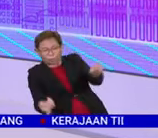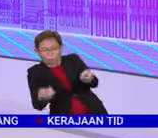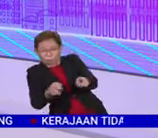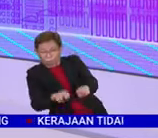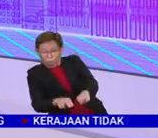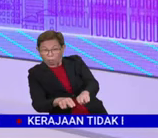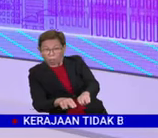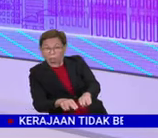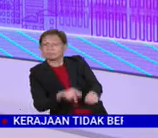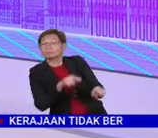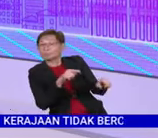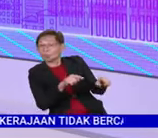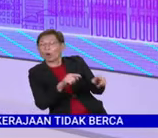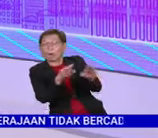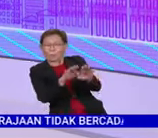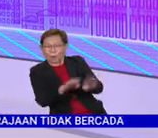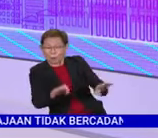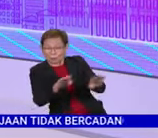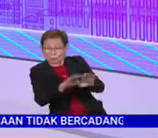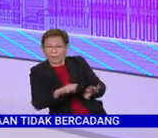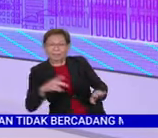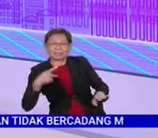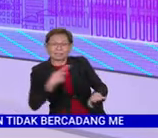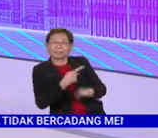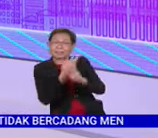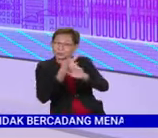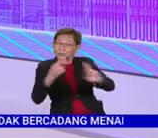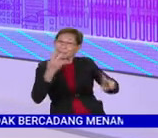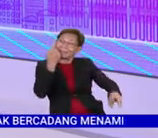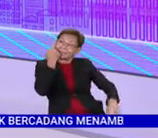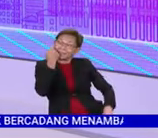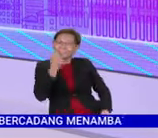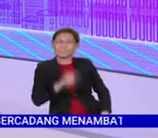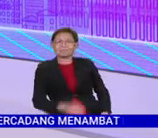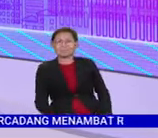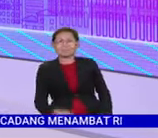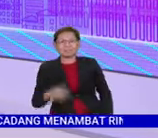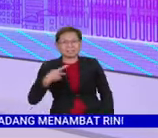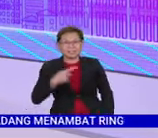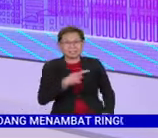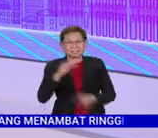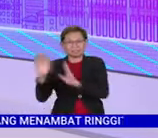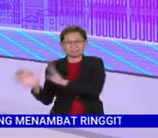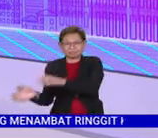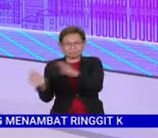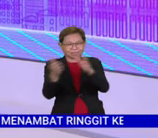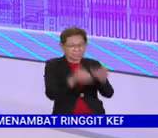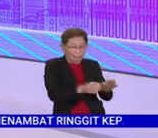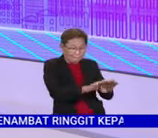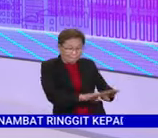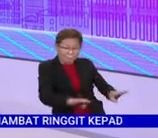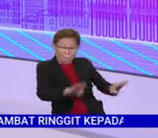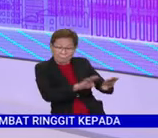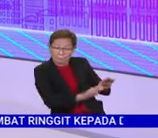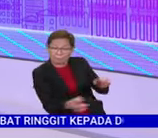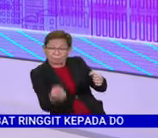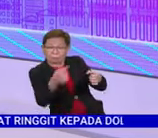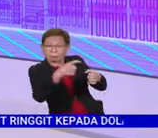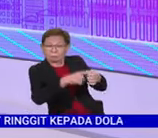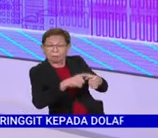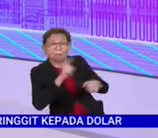dimeterai. Baik, itu antara berita yang kita telah sediakan tadi. Seterusnya, kita beralih ke berita